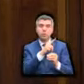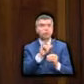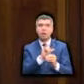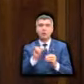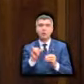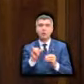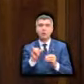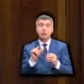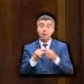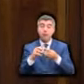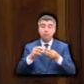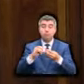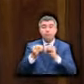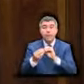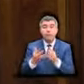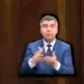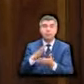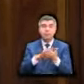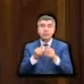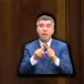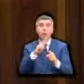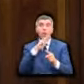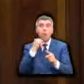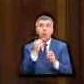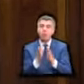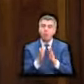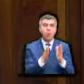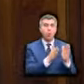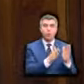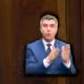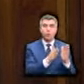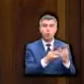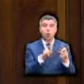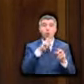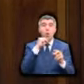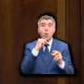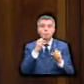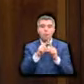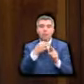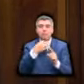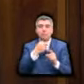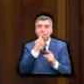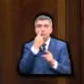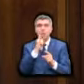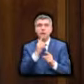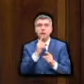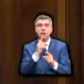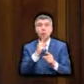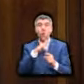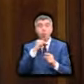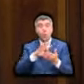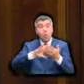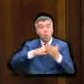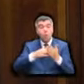يجب عدم الخلط بين اليهودية كديانة والصهيونية كإيديولوجية عنصرية. اليهود ماشي كلهم صهاينة،